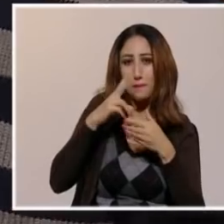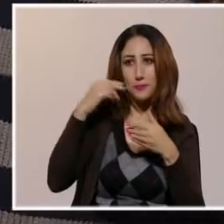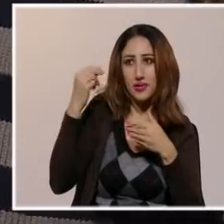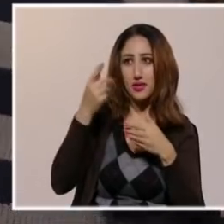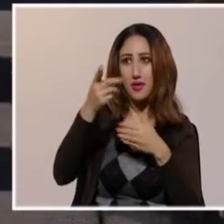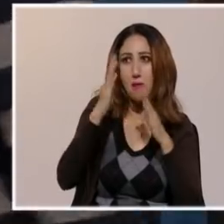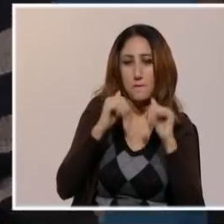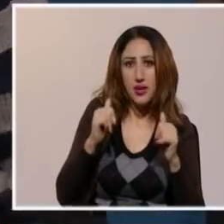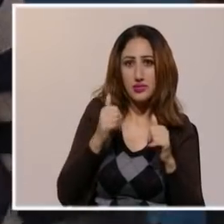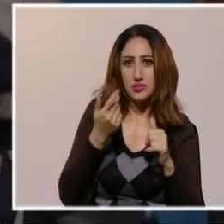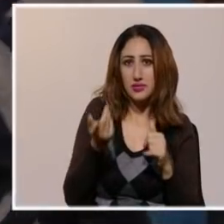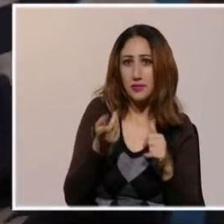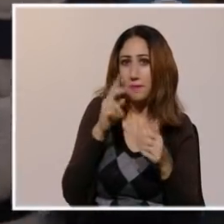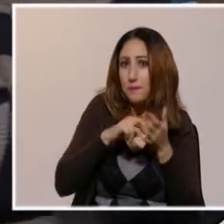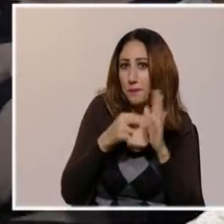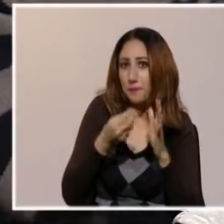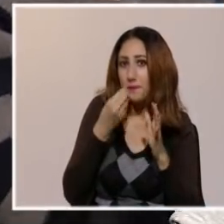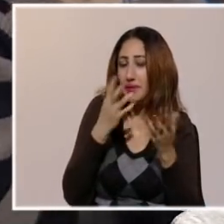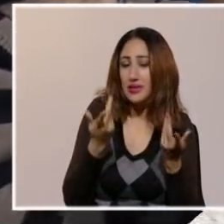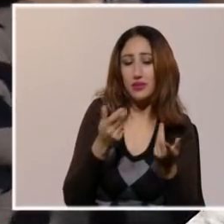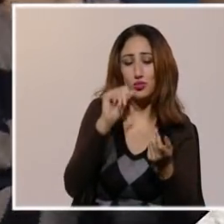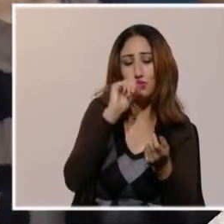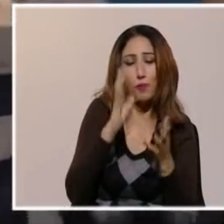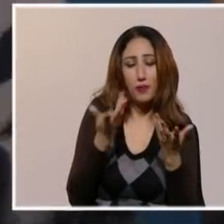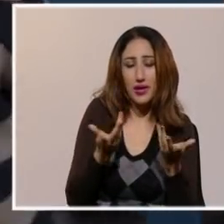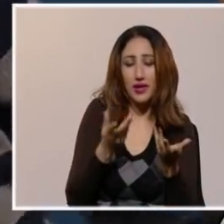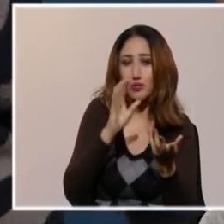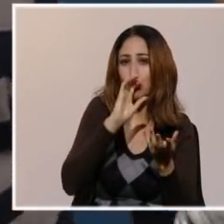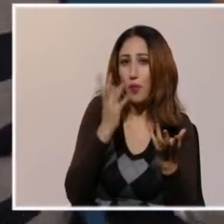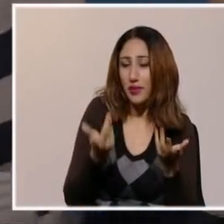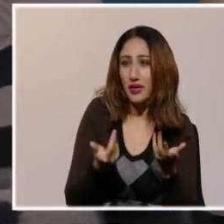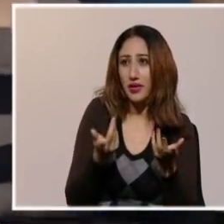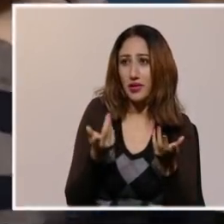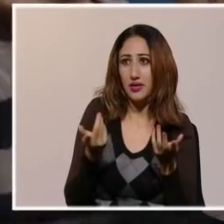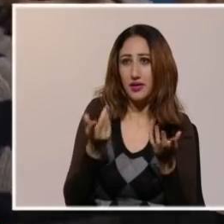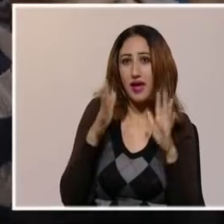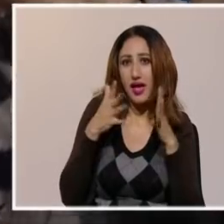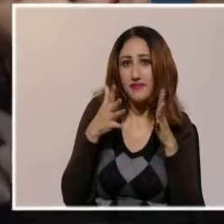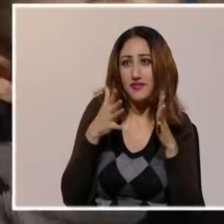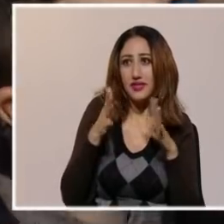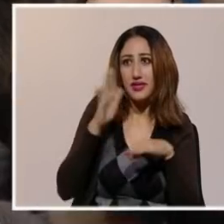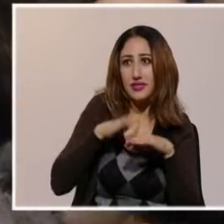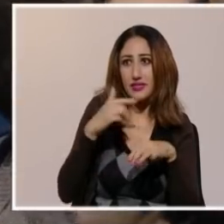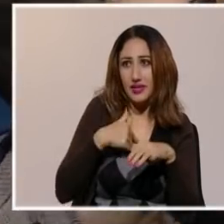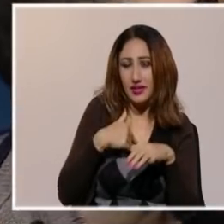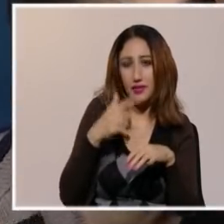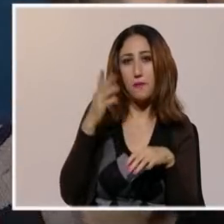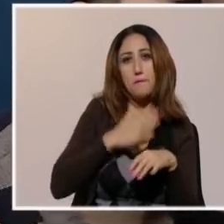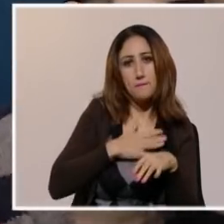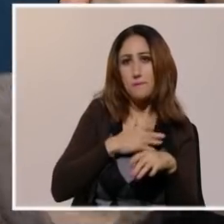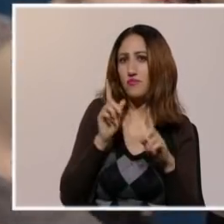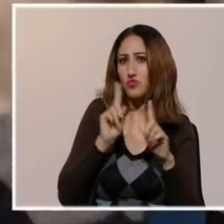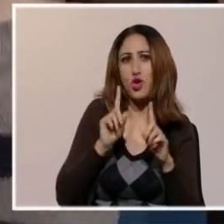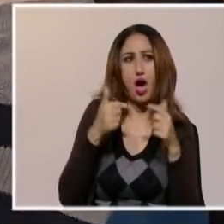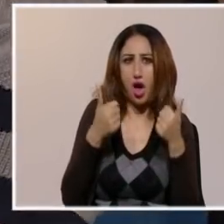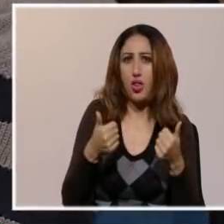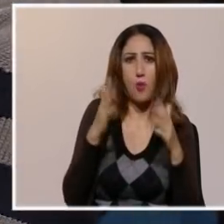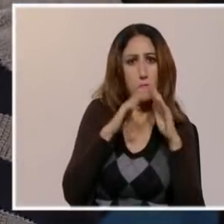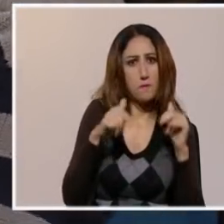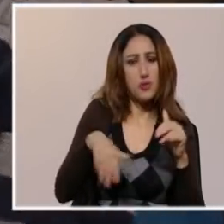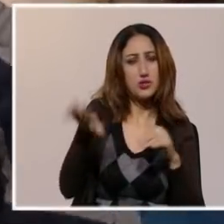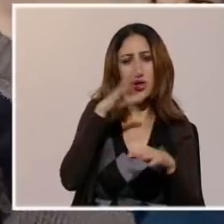ايه، تاكل ايه، تقعدي فين، نامي فين، خايفين. انا بقول معلش ما فيش حاجه. انا كل